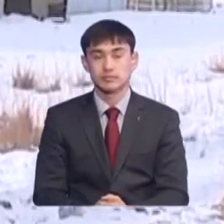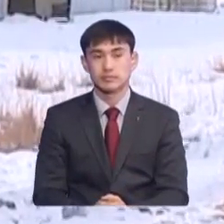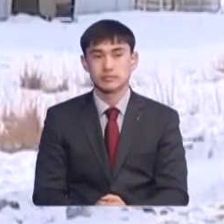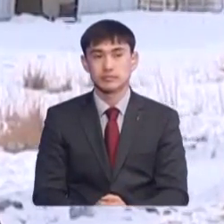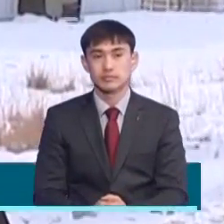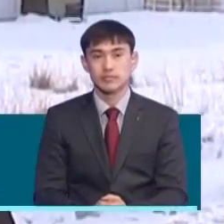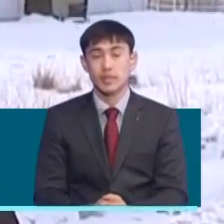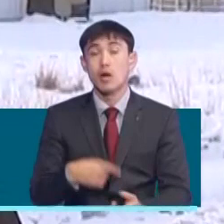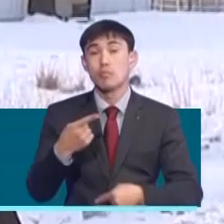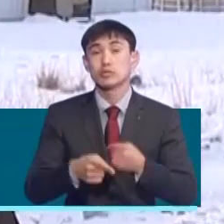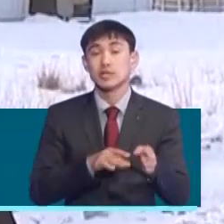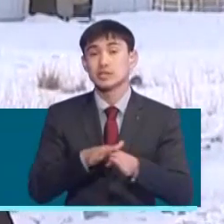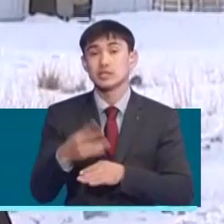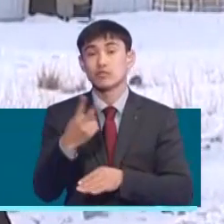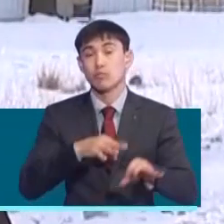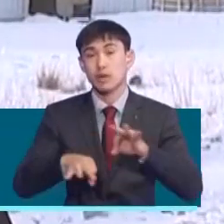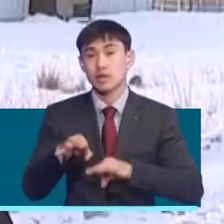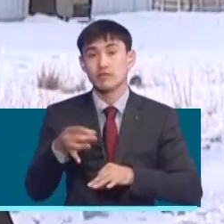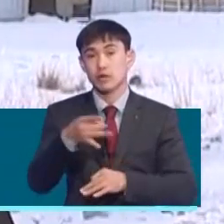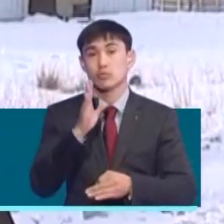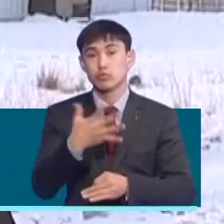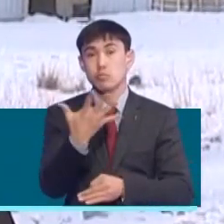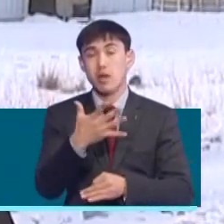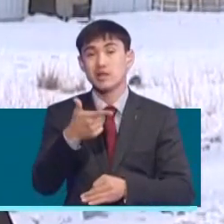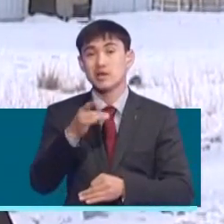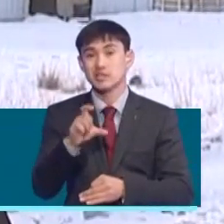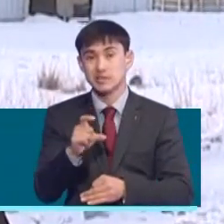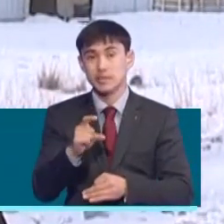выполнено после реи проектов в ране